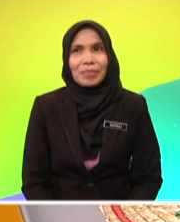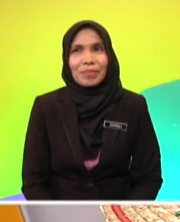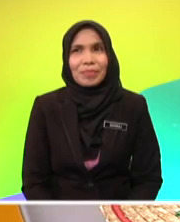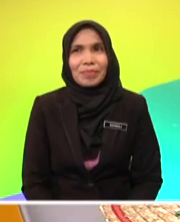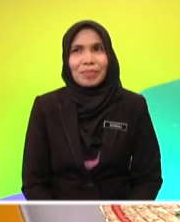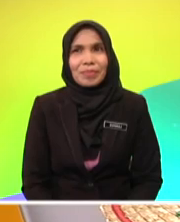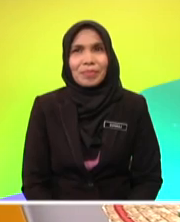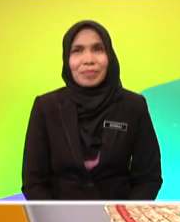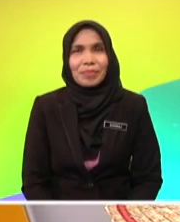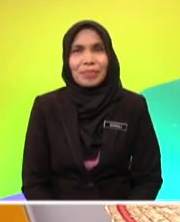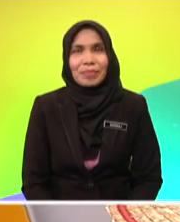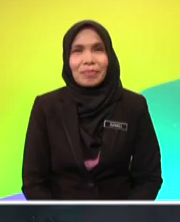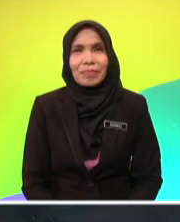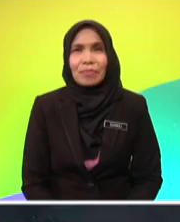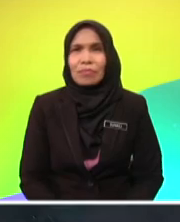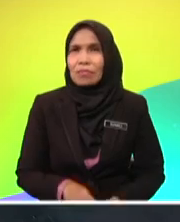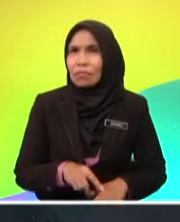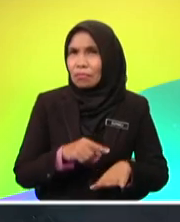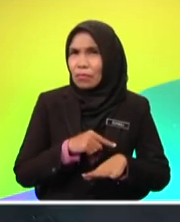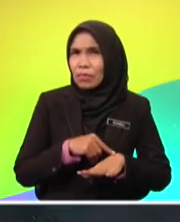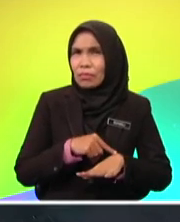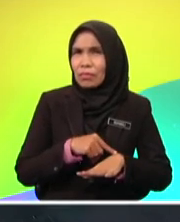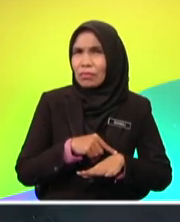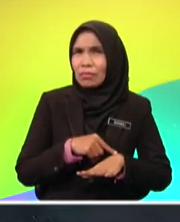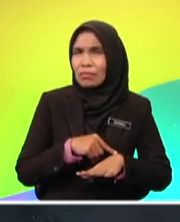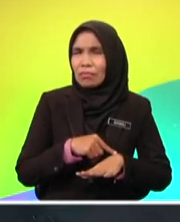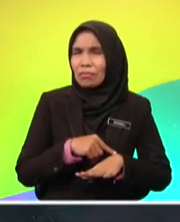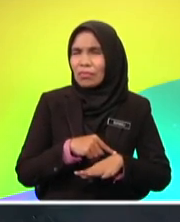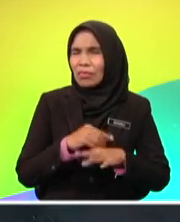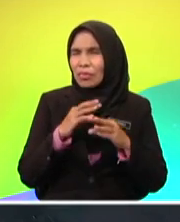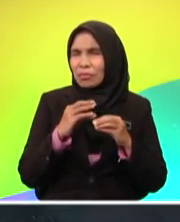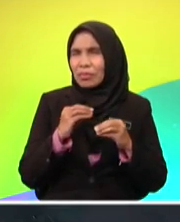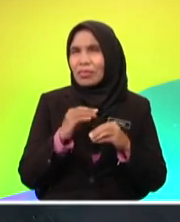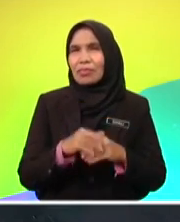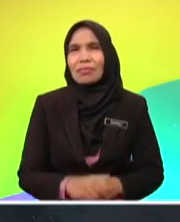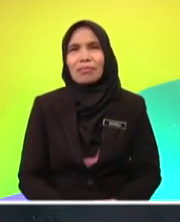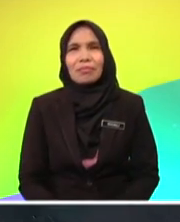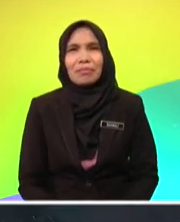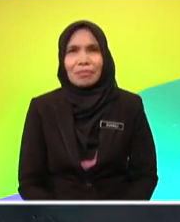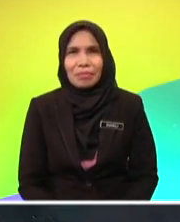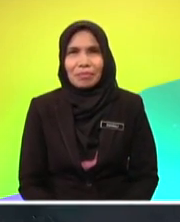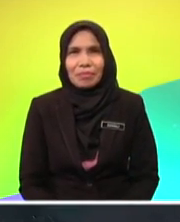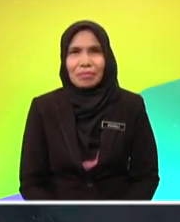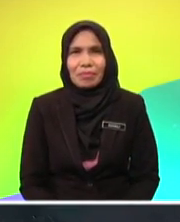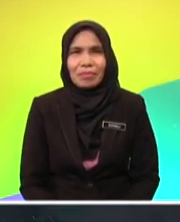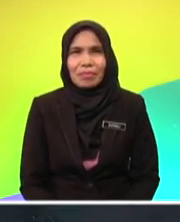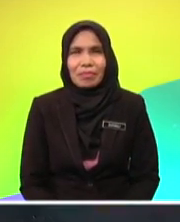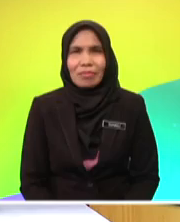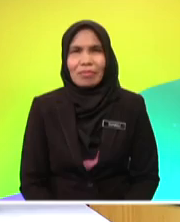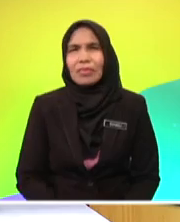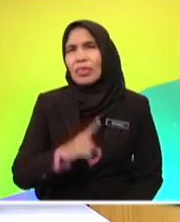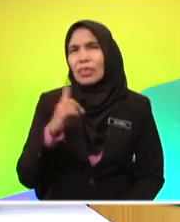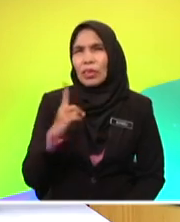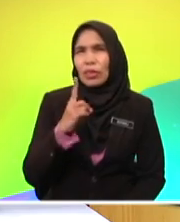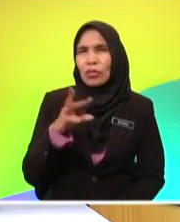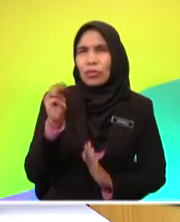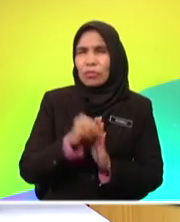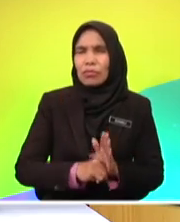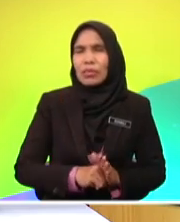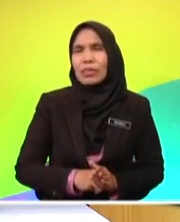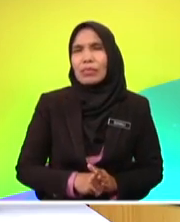Rina. Tapi ada lagi satu. Okey, soalan cikgu baca je. Baik. Cepat-cepat. Okey, selalu menjadi pilihan